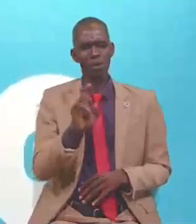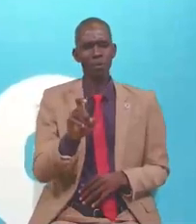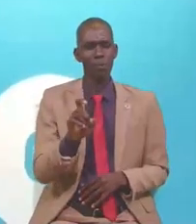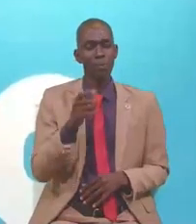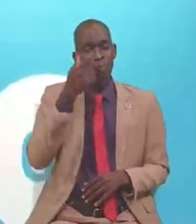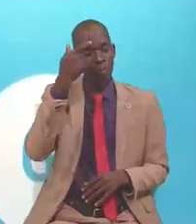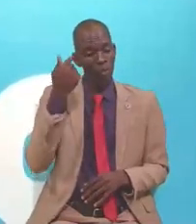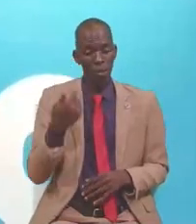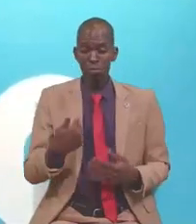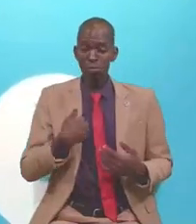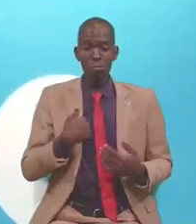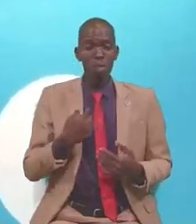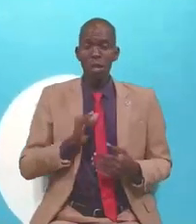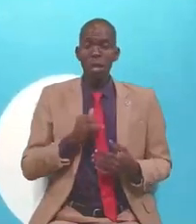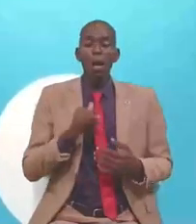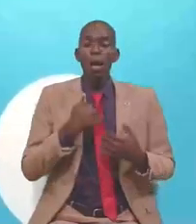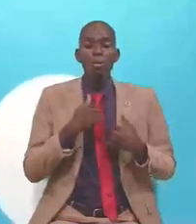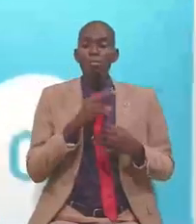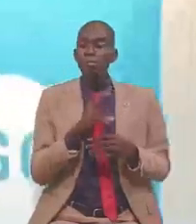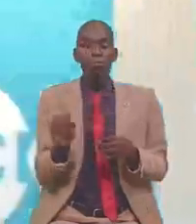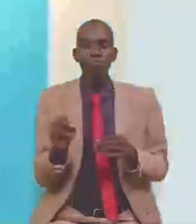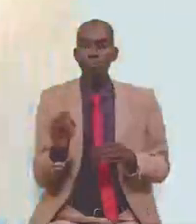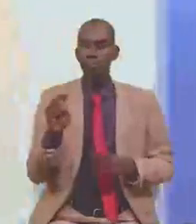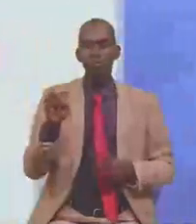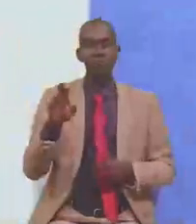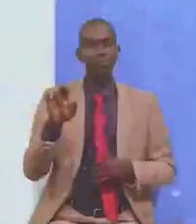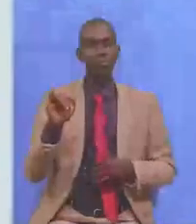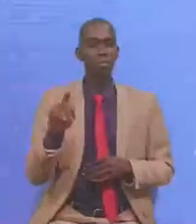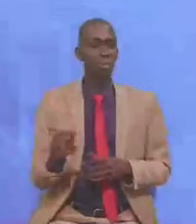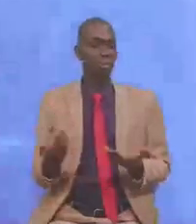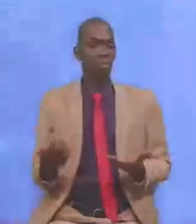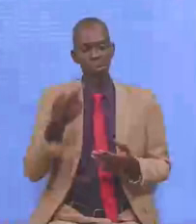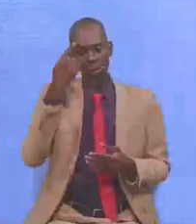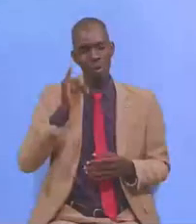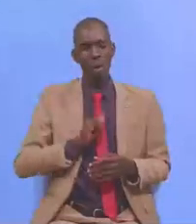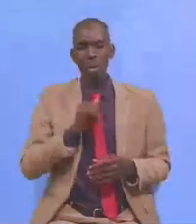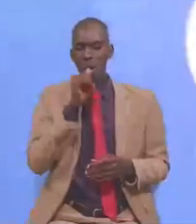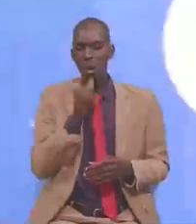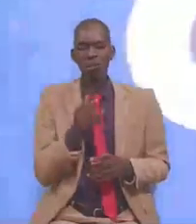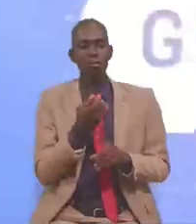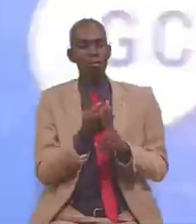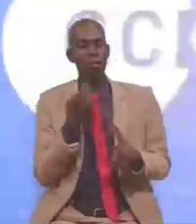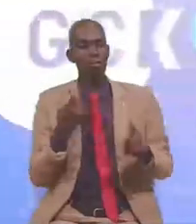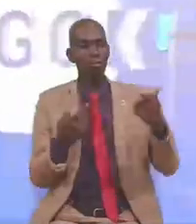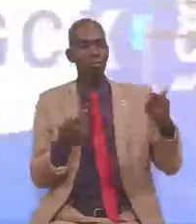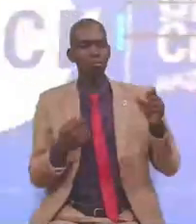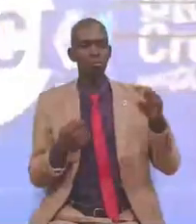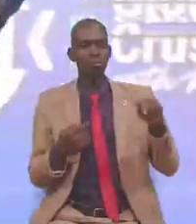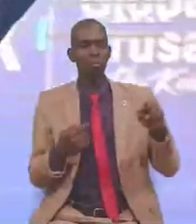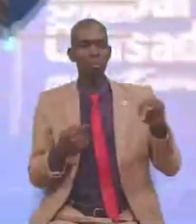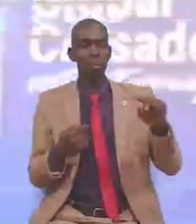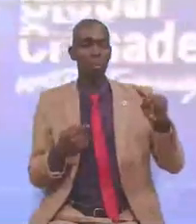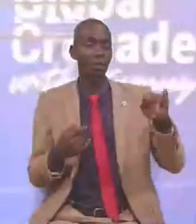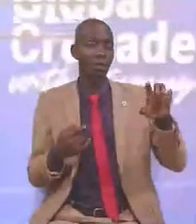Parce que je ne mérite pas cela. Parce que je suis une païenne. Parce que je suis une